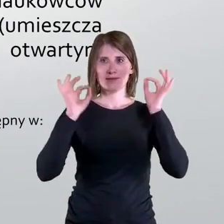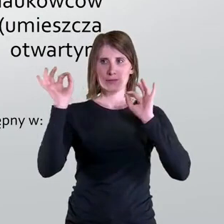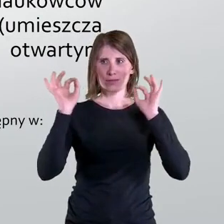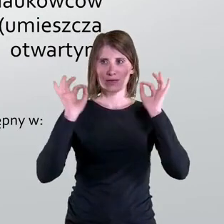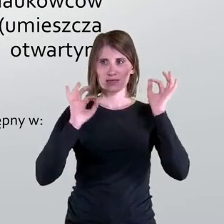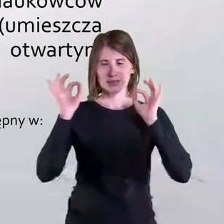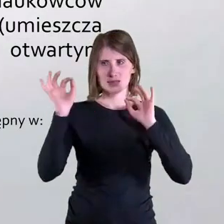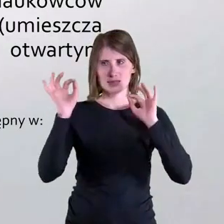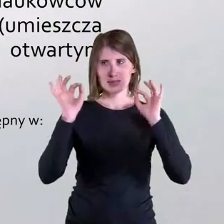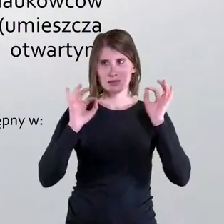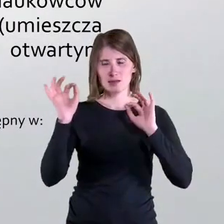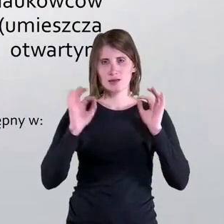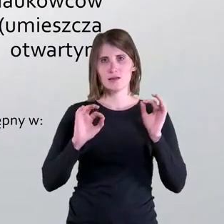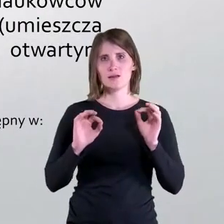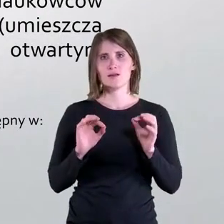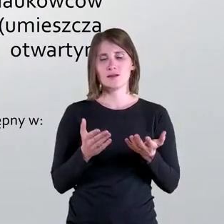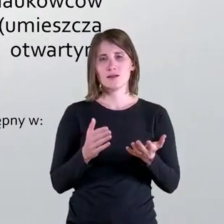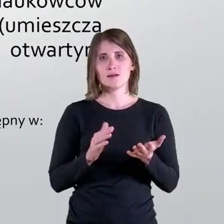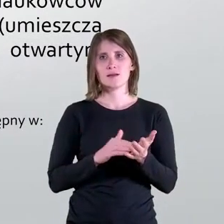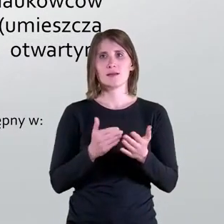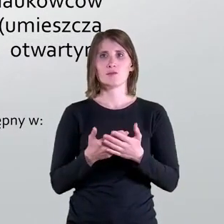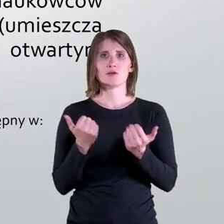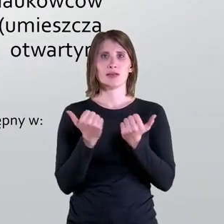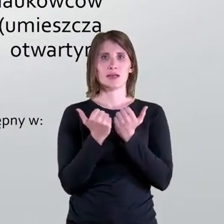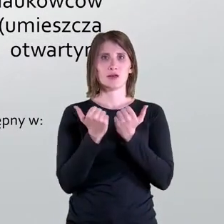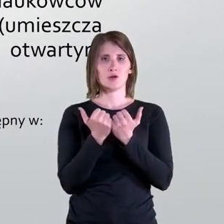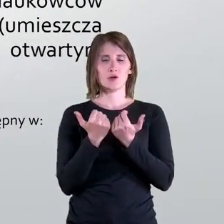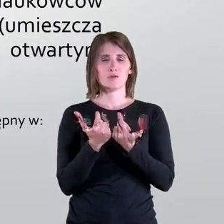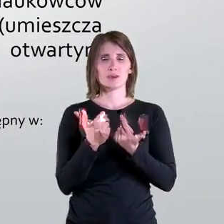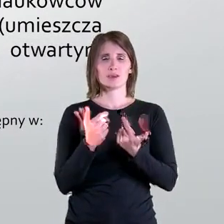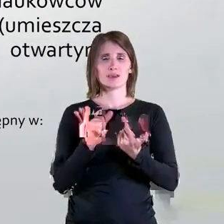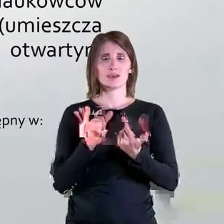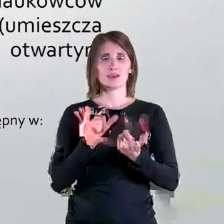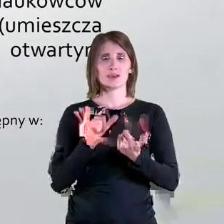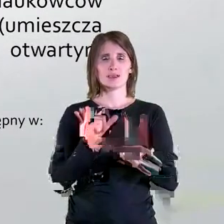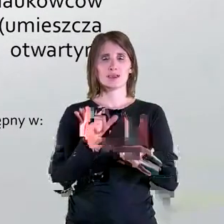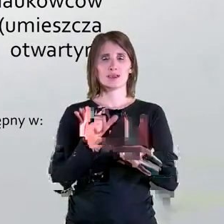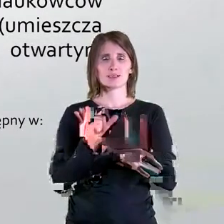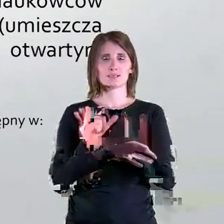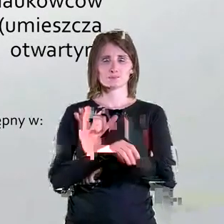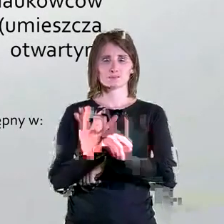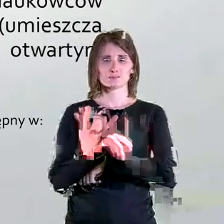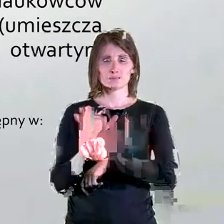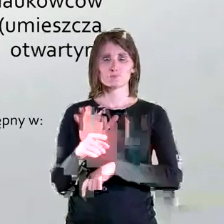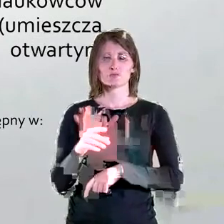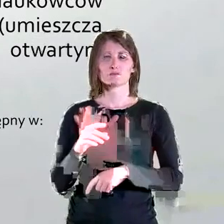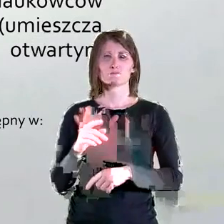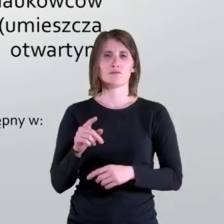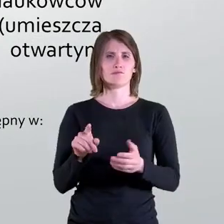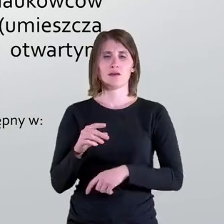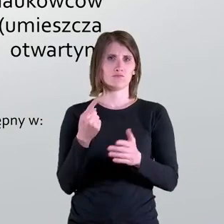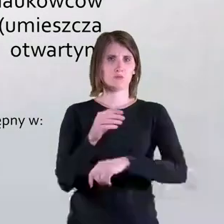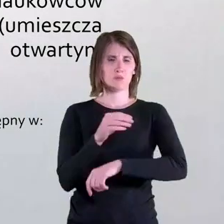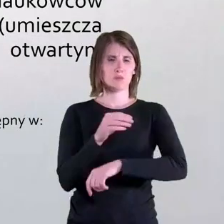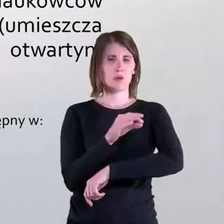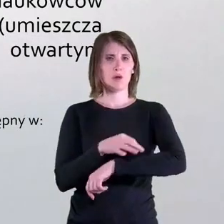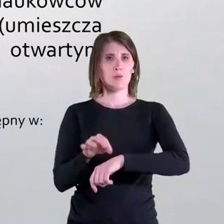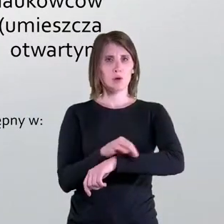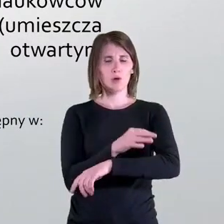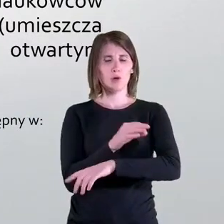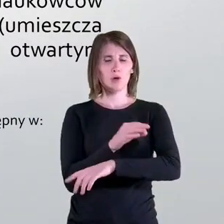i tutaj Krakowska Akademia pisząc jeden ze swoich projektów też